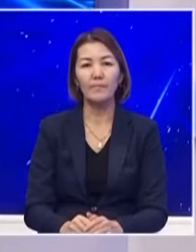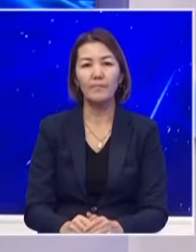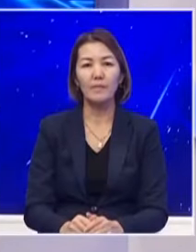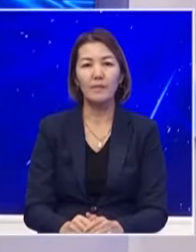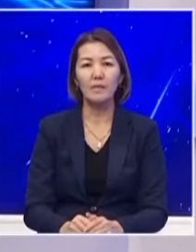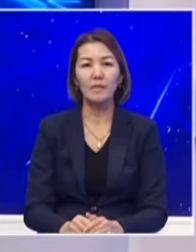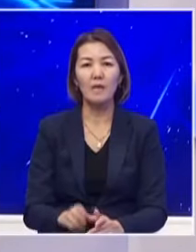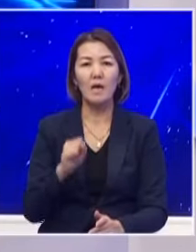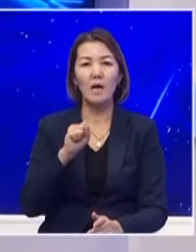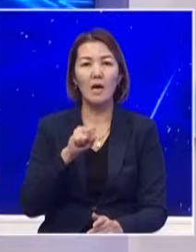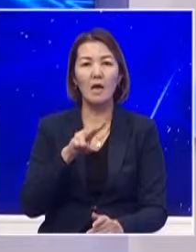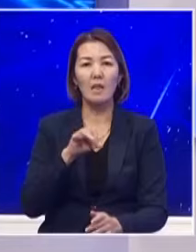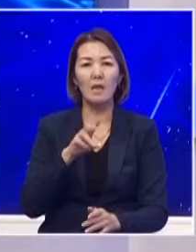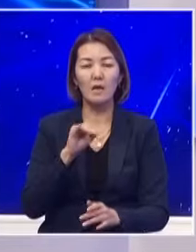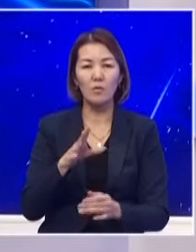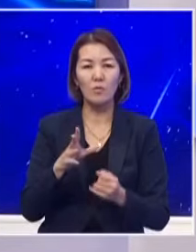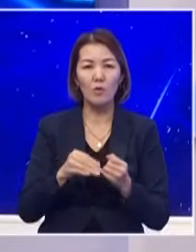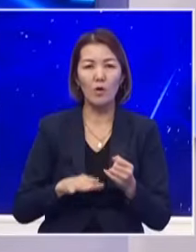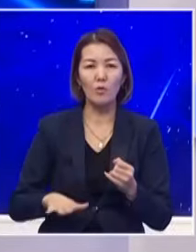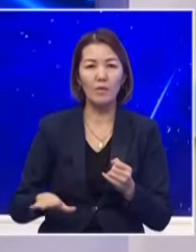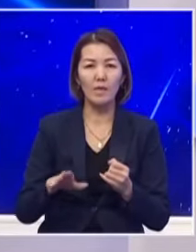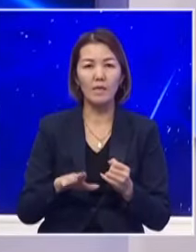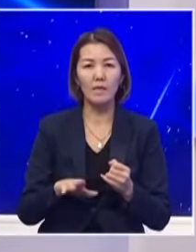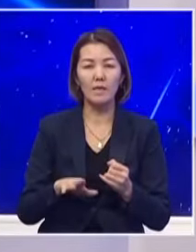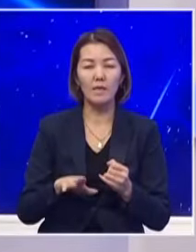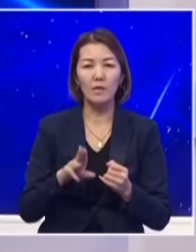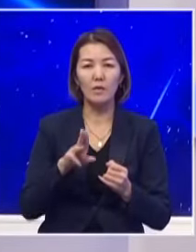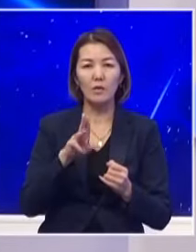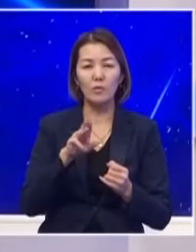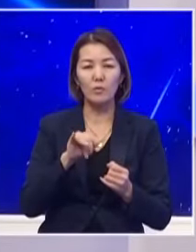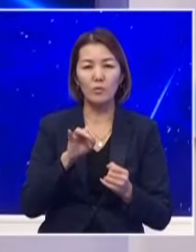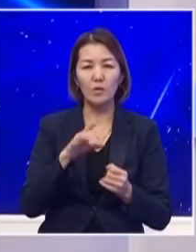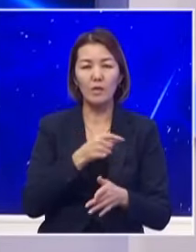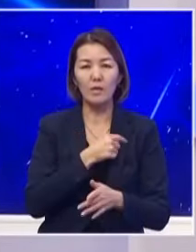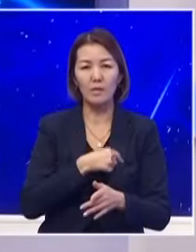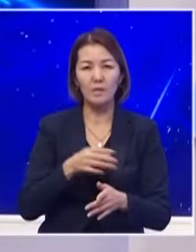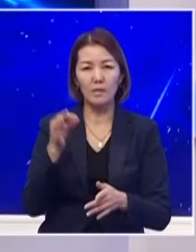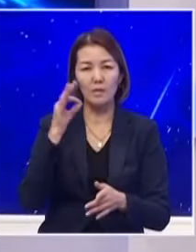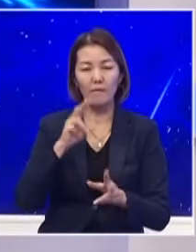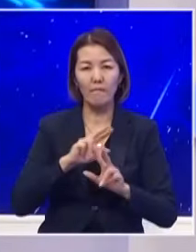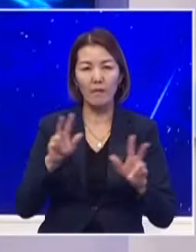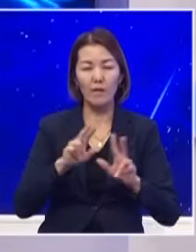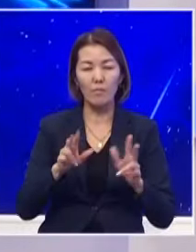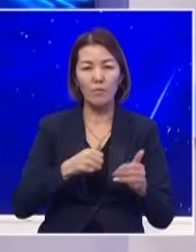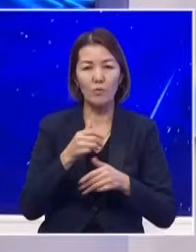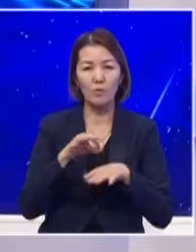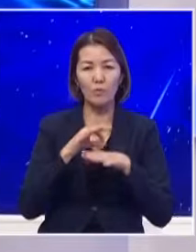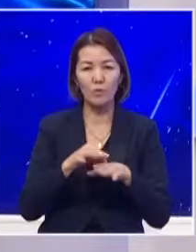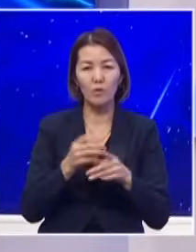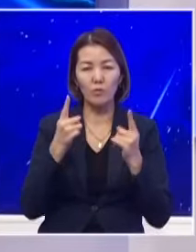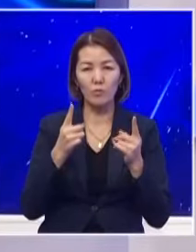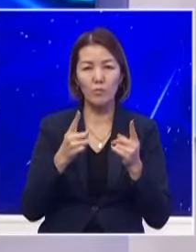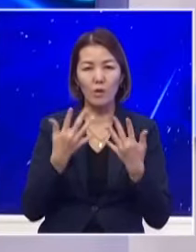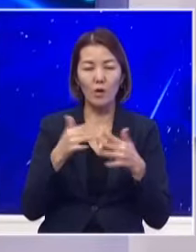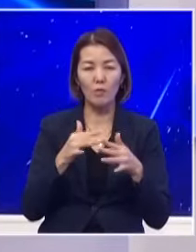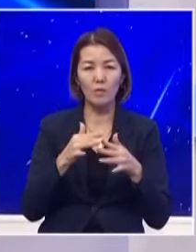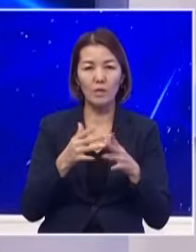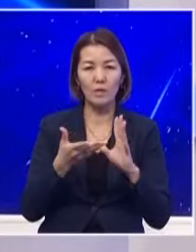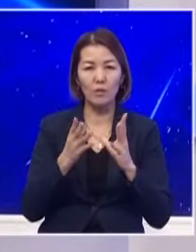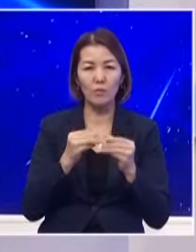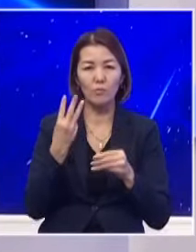Жақсының аты өлмейді. Алакөл ауданында Тұрар Орынбаевты еске алуға арналған волейболдан турнир өтті. Түбірлі додаға ауылдардан жиналған